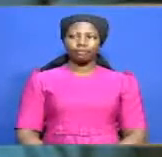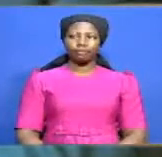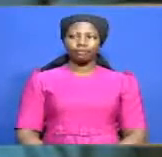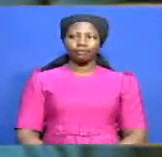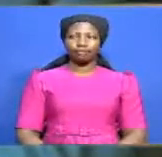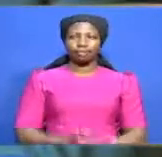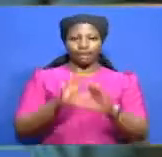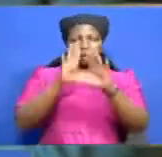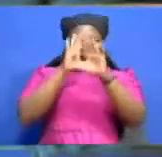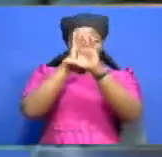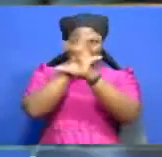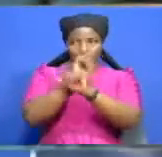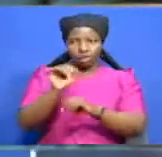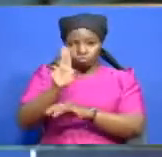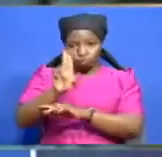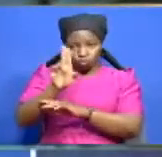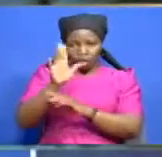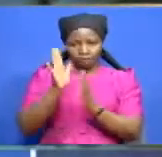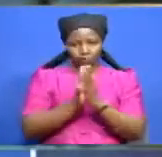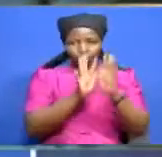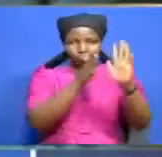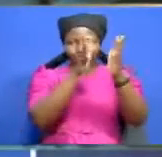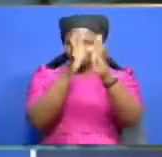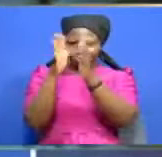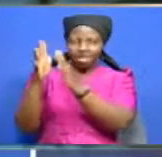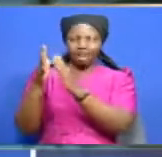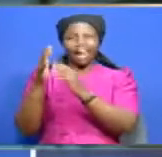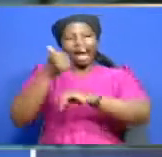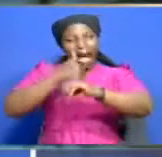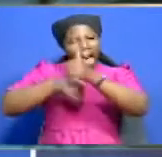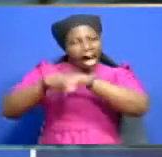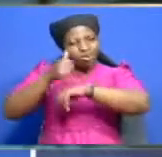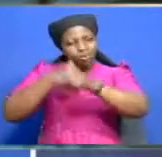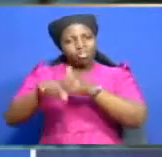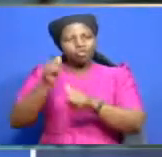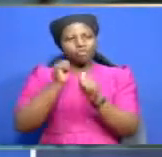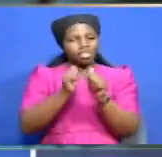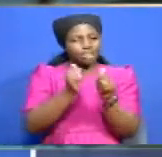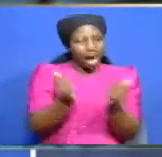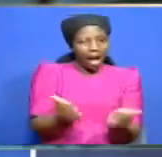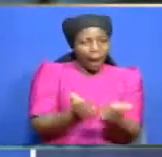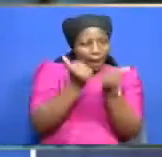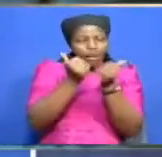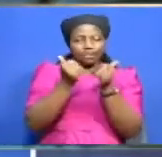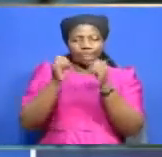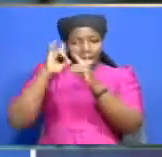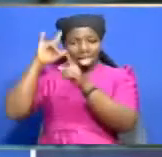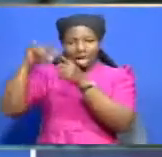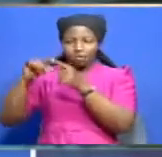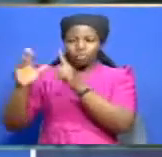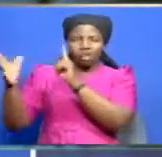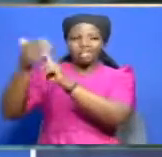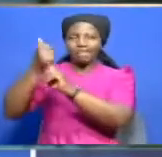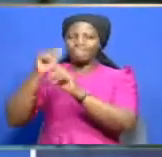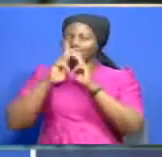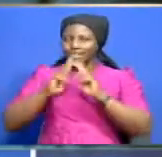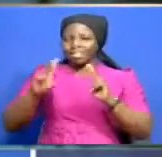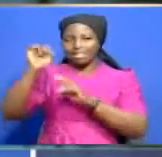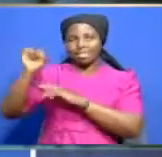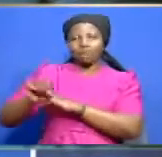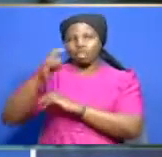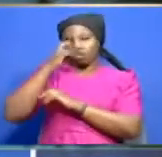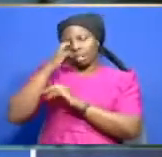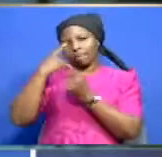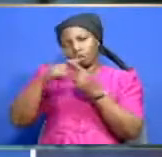Rais Uhuru Kenyatta amepongeza hatua ambazo zimepigwa katika shughuli za kutafuta amani nchini Sudan Kusini licha changamoto za afya na kiuchumi